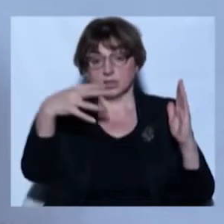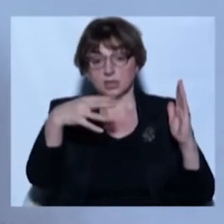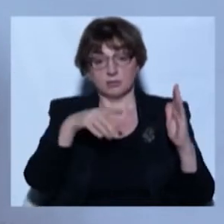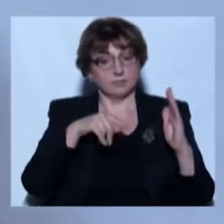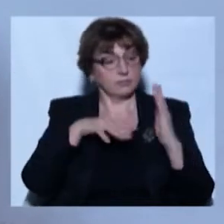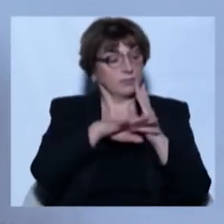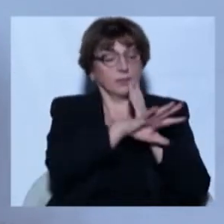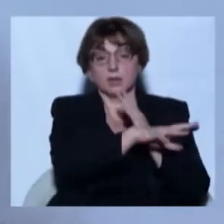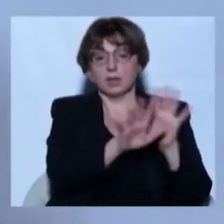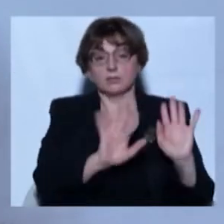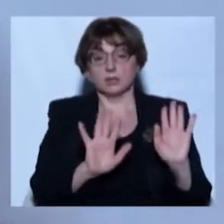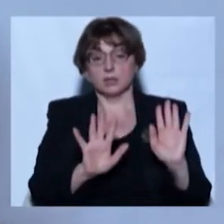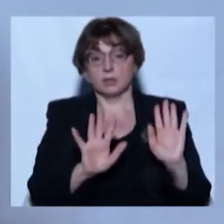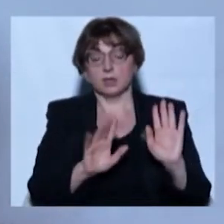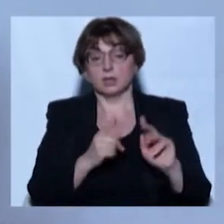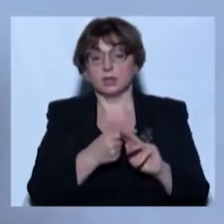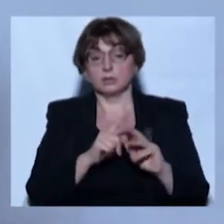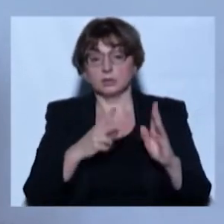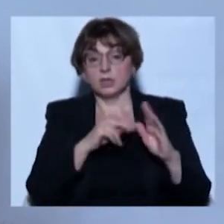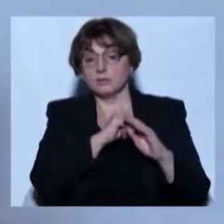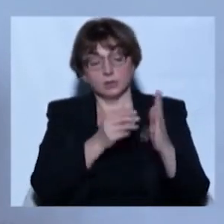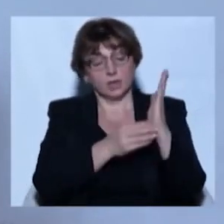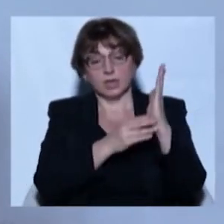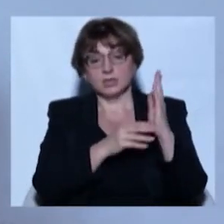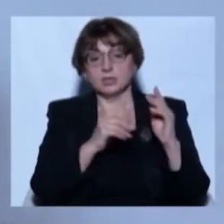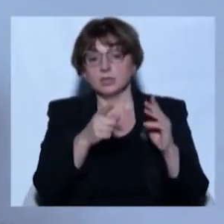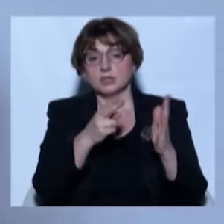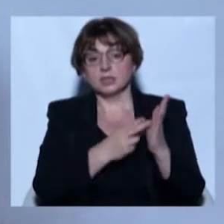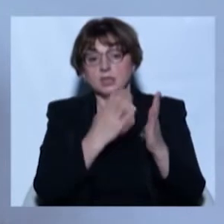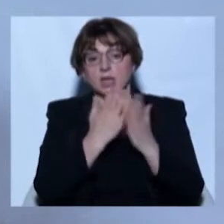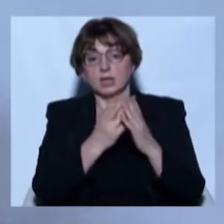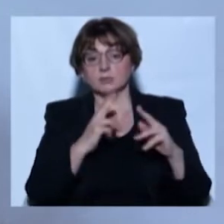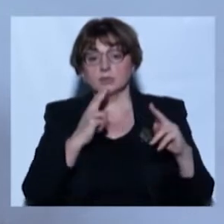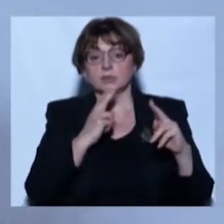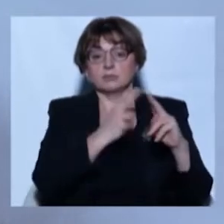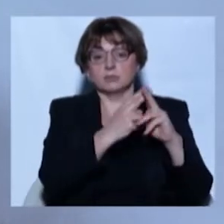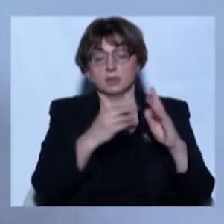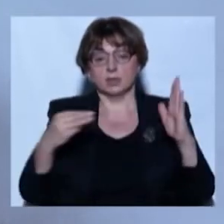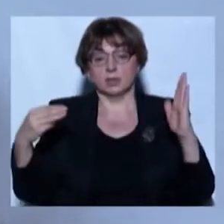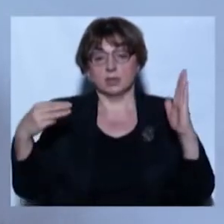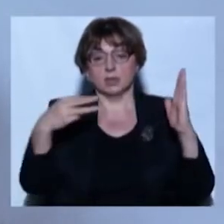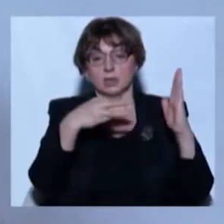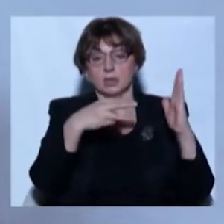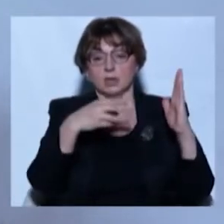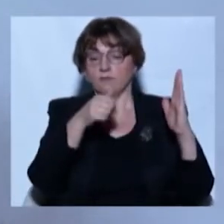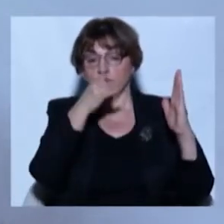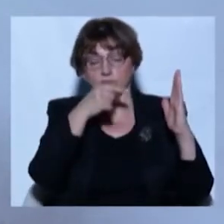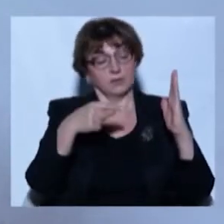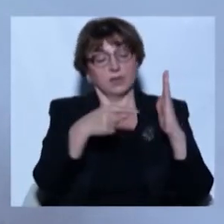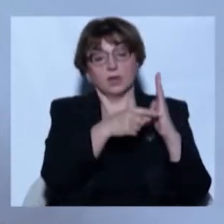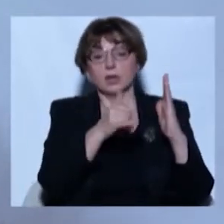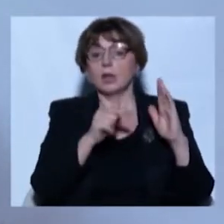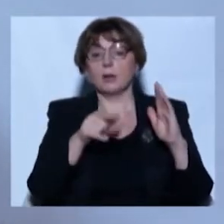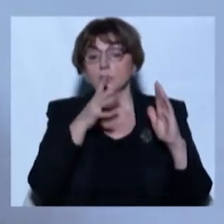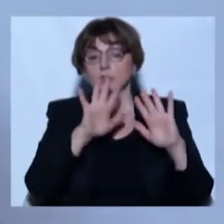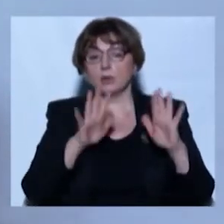ռատգան միսի դապրկոլ է բա արիս սորը թես գահումջ իրուալ է սխեղուլի, դա ռամող դեպա մաշին, ռոտեսաց սինատելիս սխիվի աղար